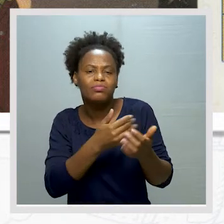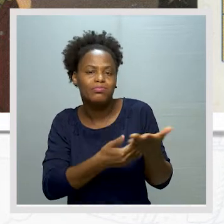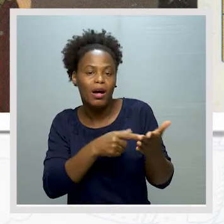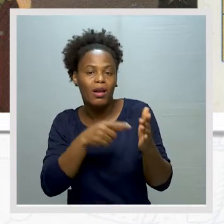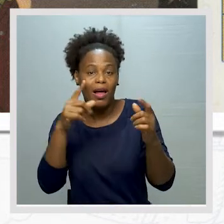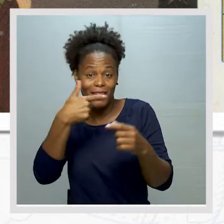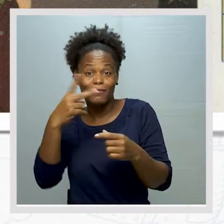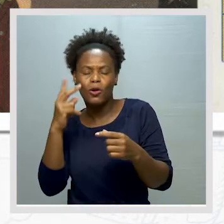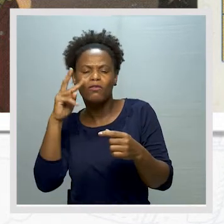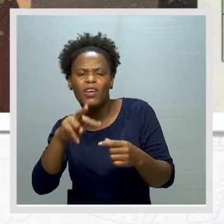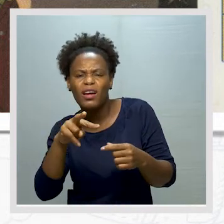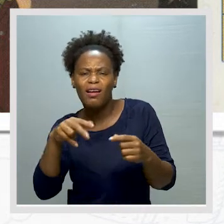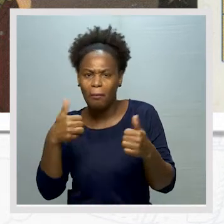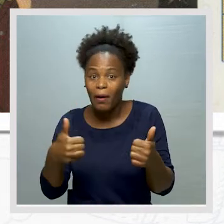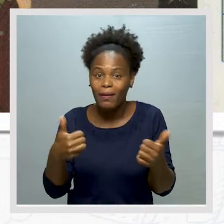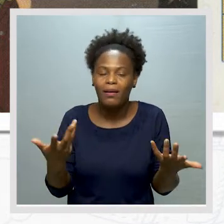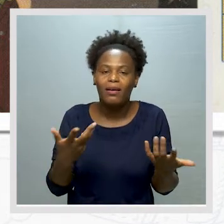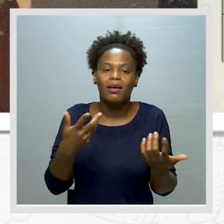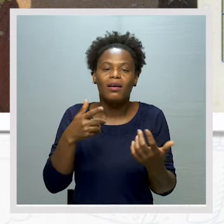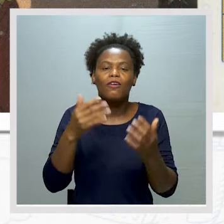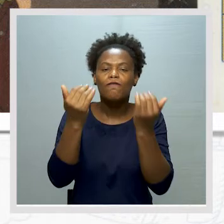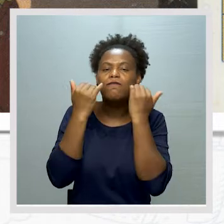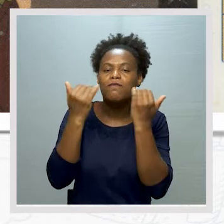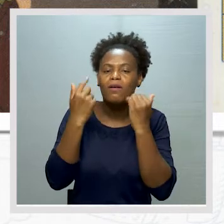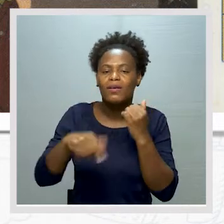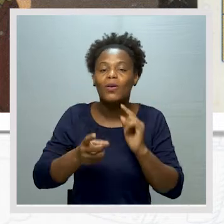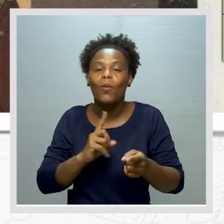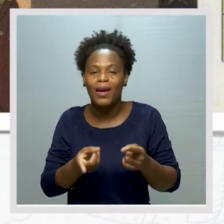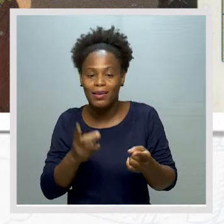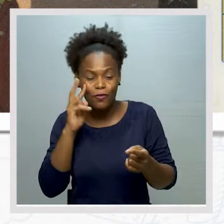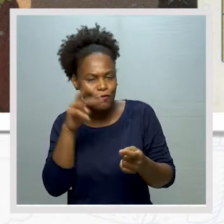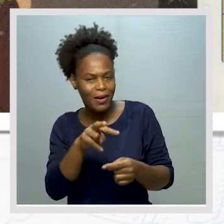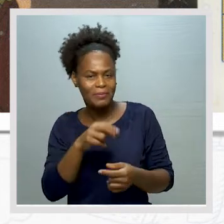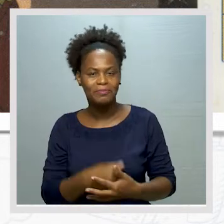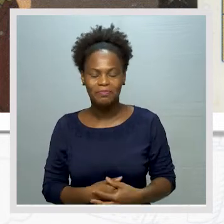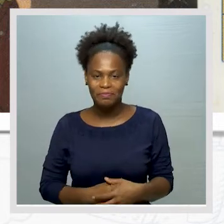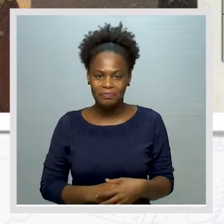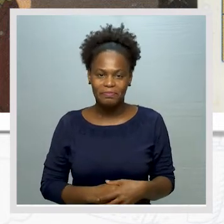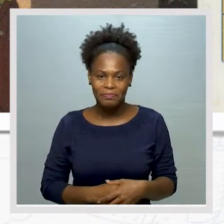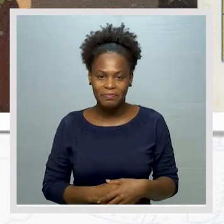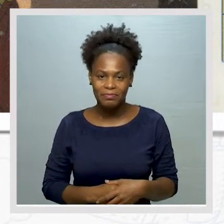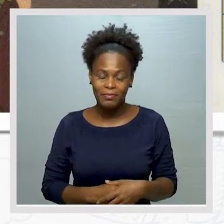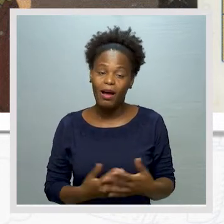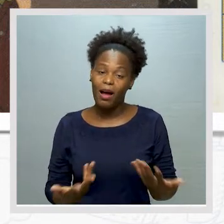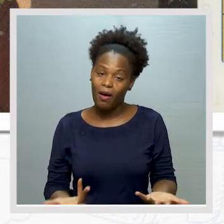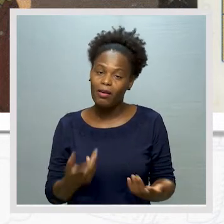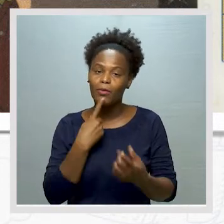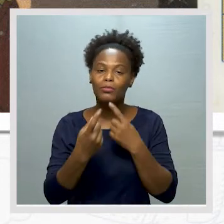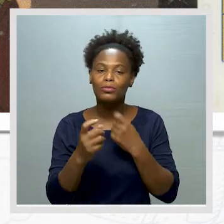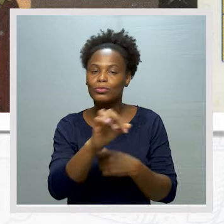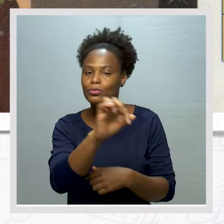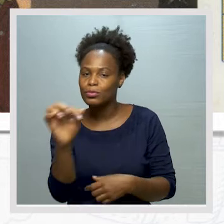écran. Qu'est-ce qu'il y a comme information? Regardez bien. Je vous pose quelques